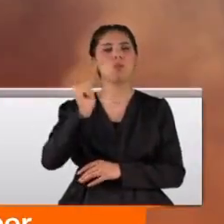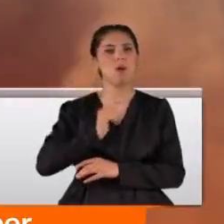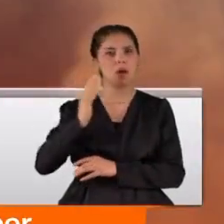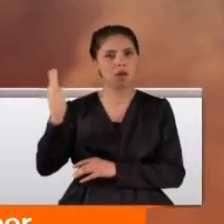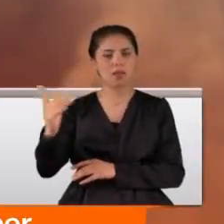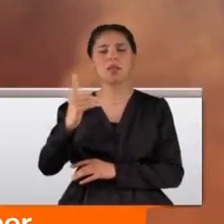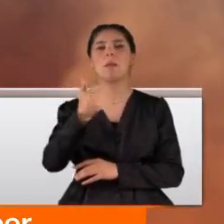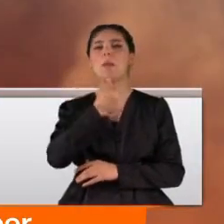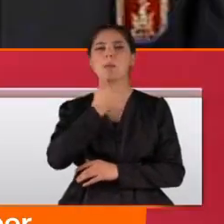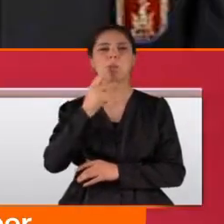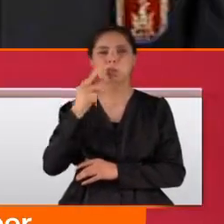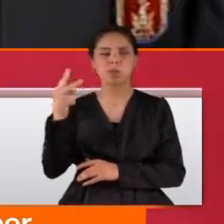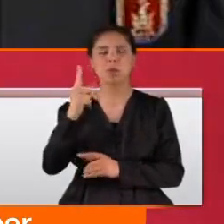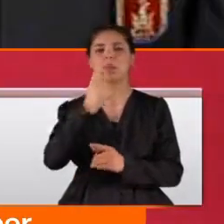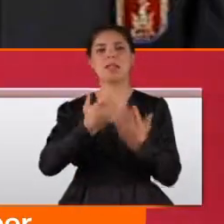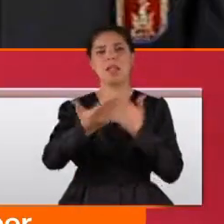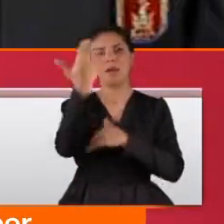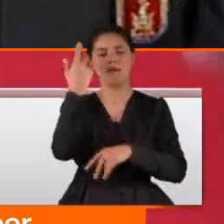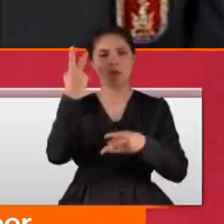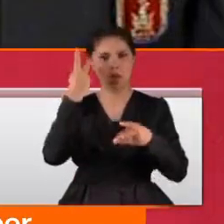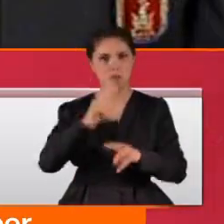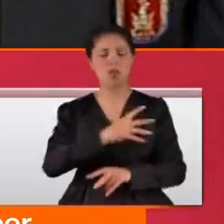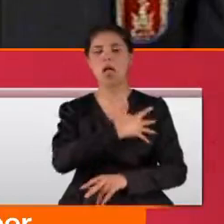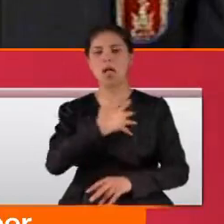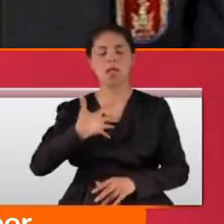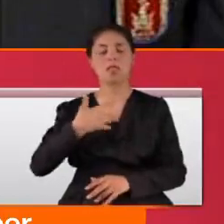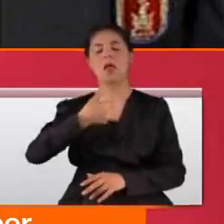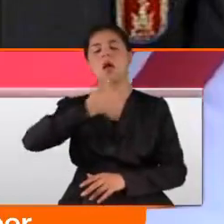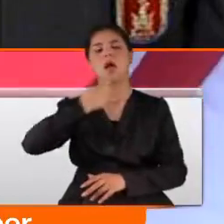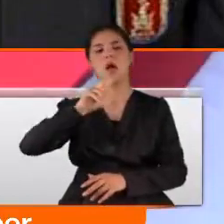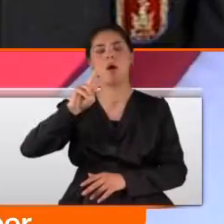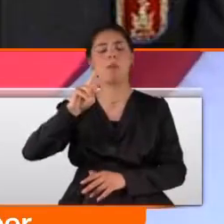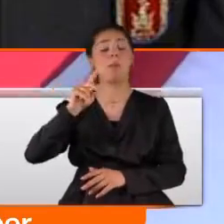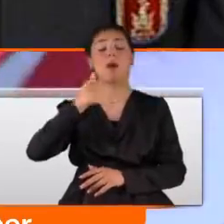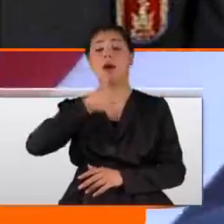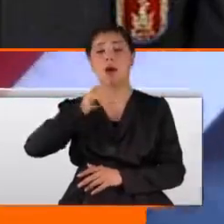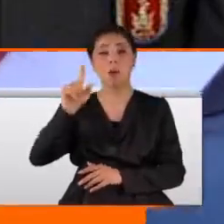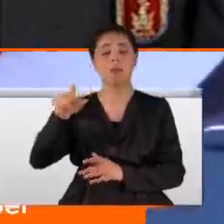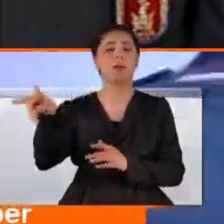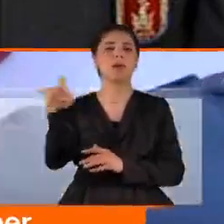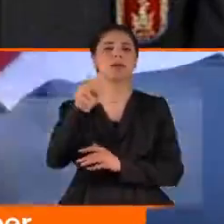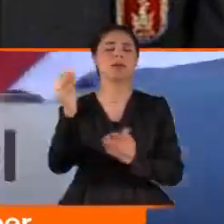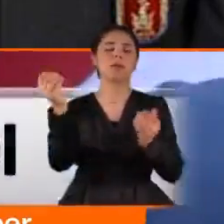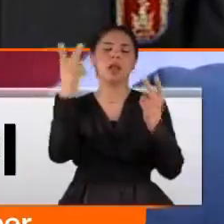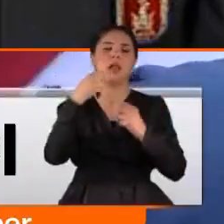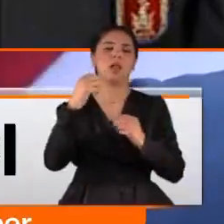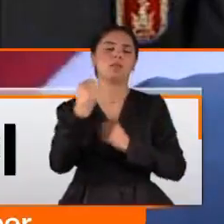da geçen yıl vefat etmişti. Abi ve annesi tabutuna sarılıp gözyaşı döktü. Nasıl büyüdüler sana,